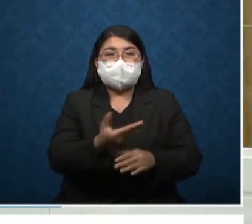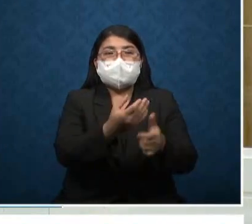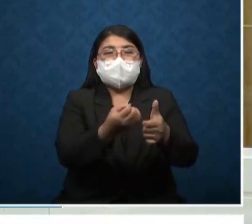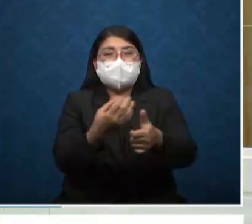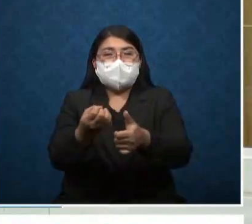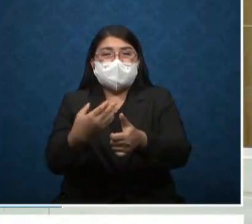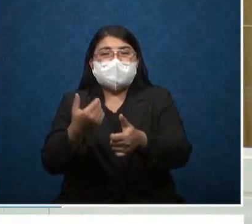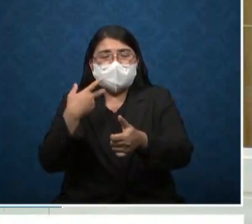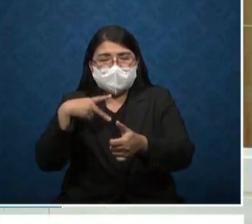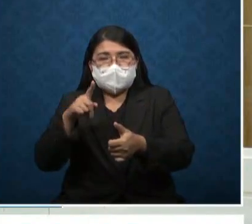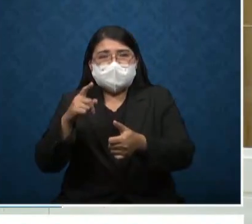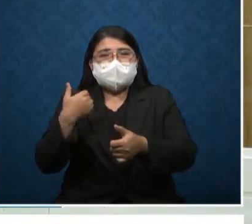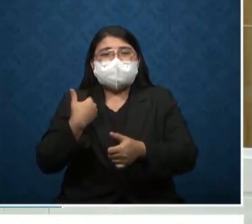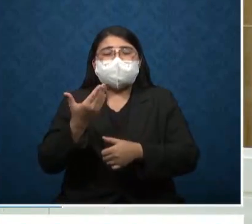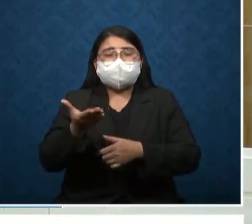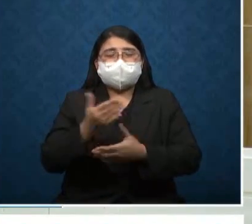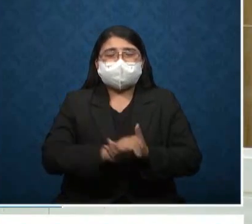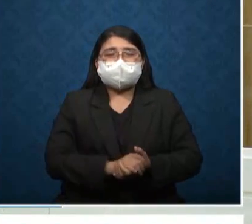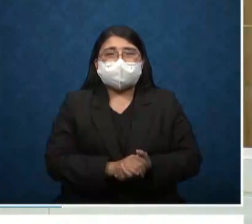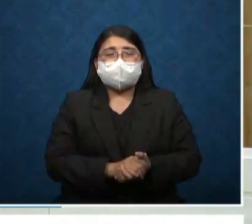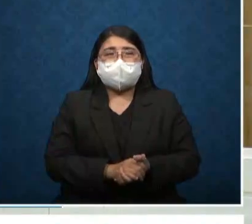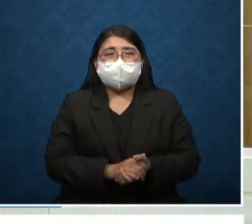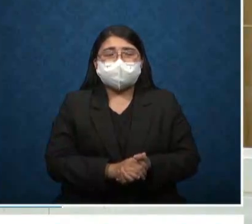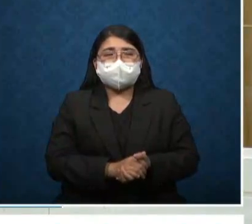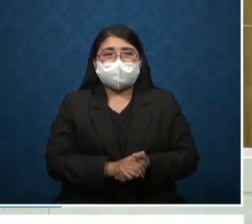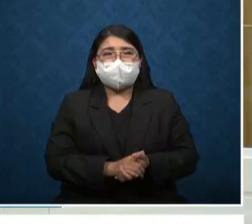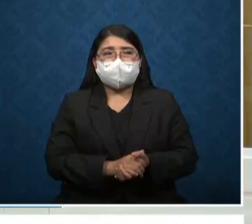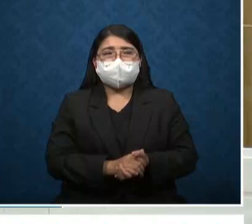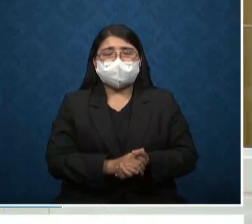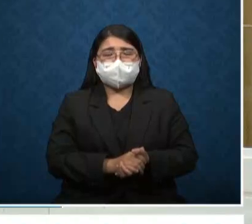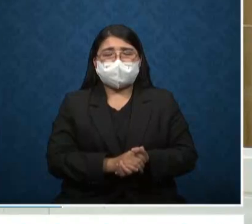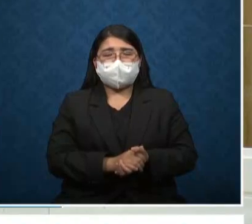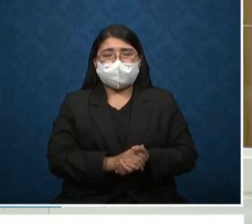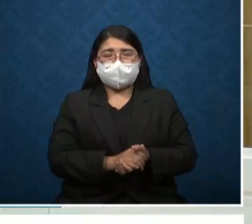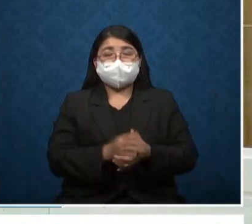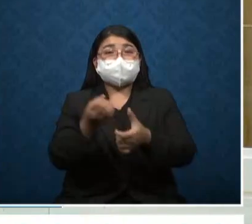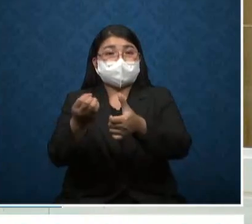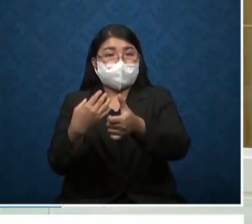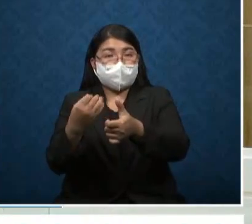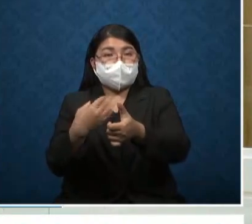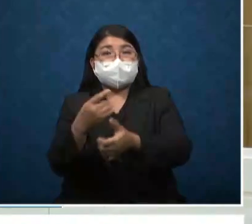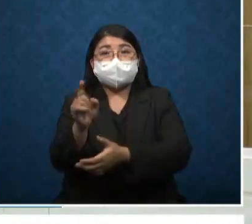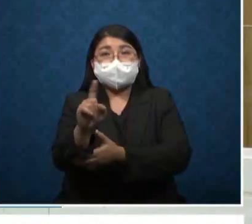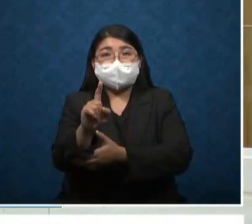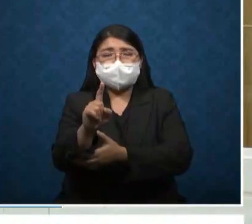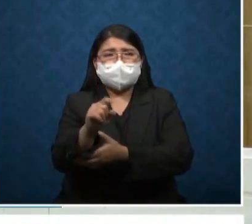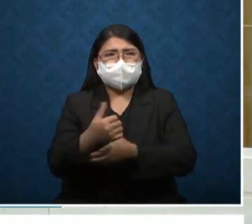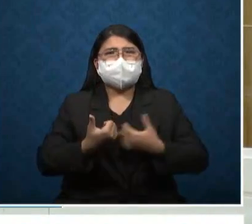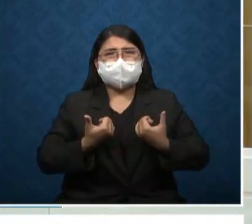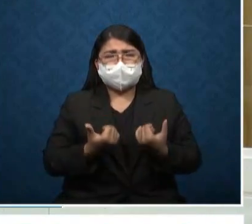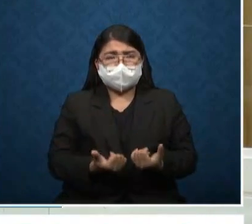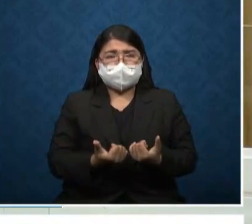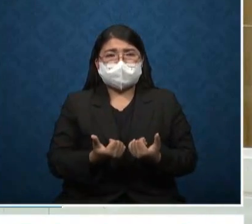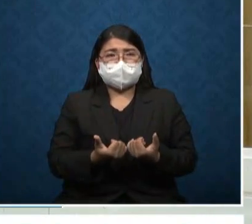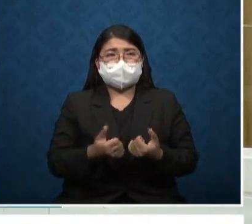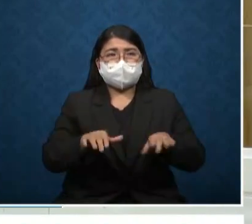นของท่านพนอากาศเอกสุจินผมยเหนว่าข้อเสนอนนาสนใจมากก็คือเราไม่เคยมีการทำ